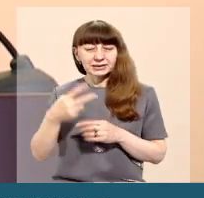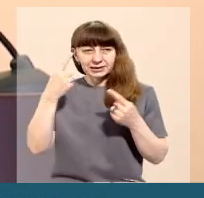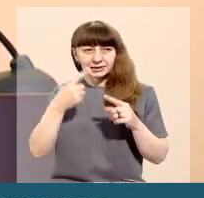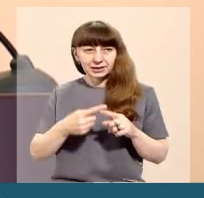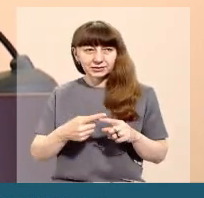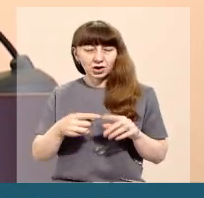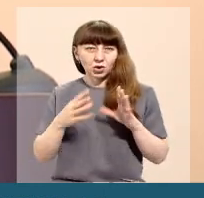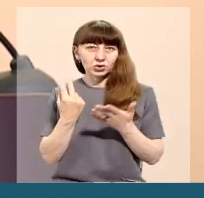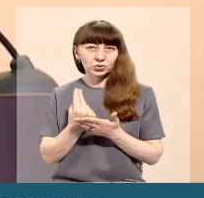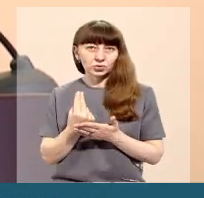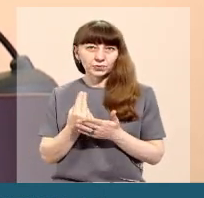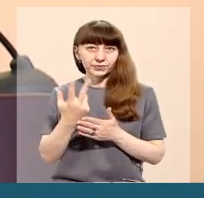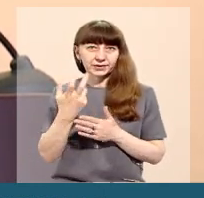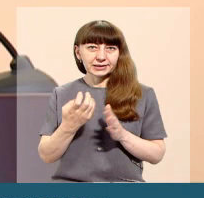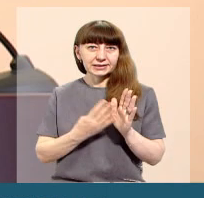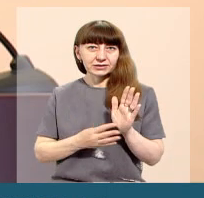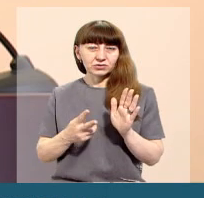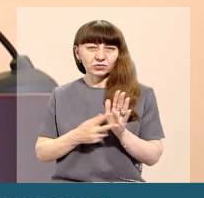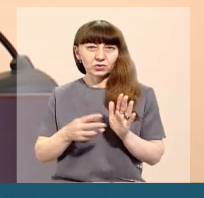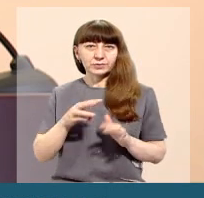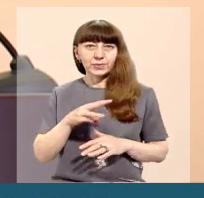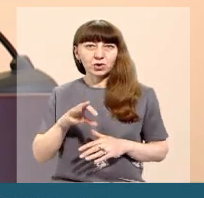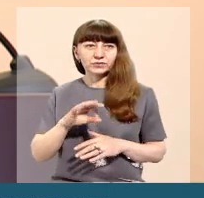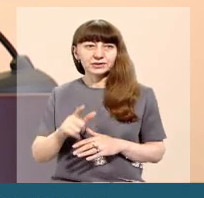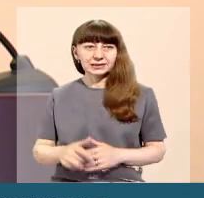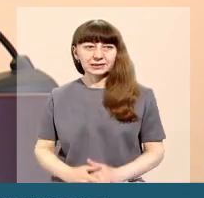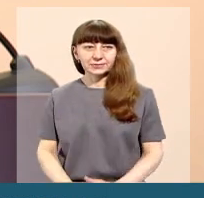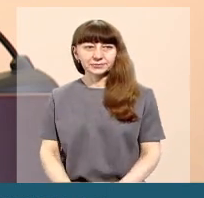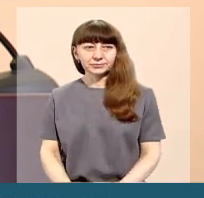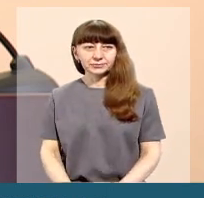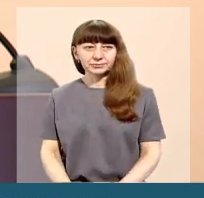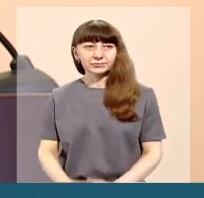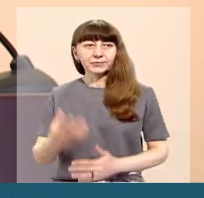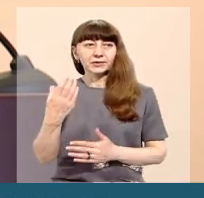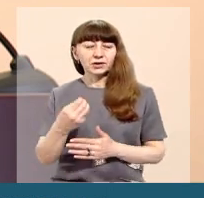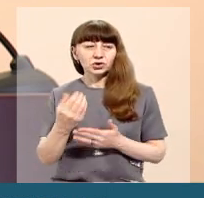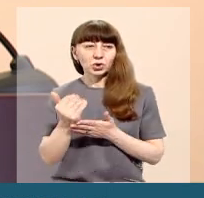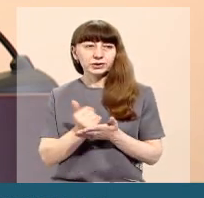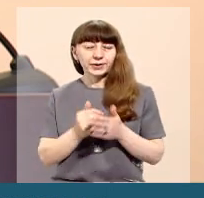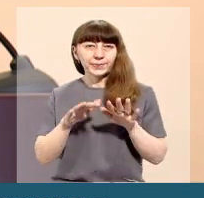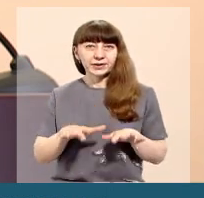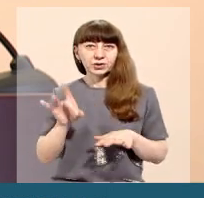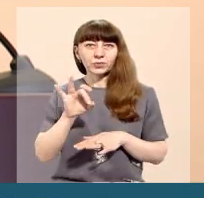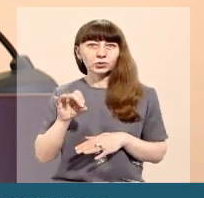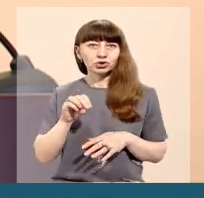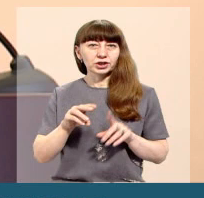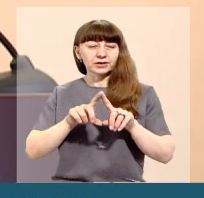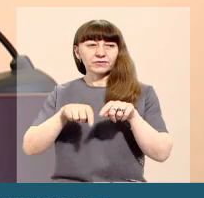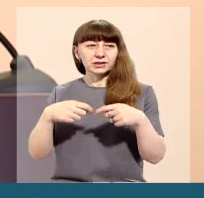спецтехники на общую сумму 398 миллионов тенге. Кроме того, из резерва местного бюджета